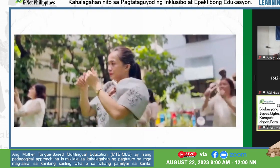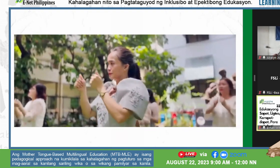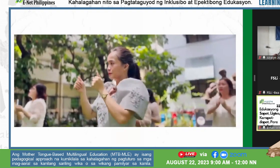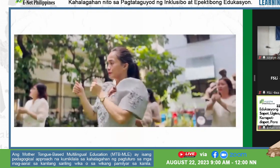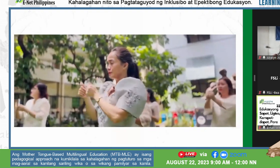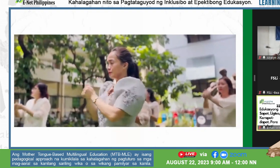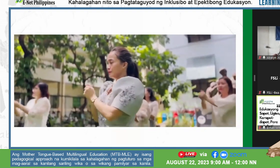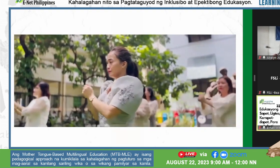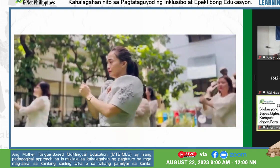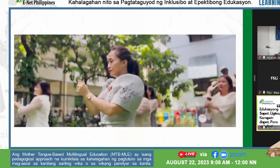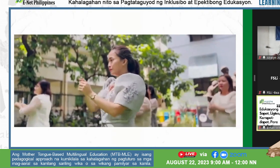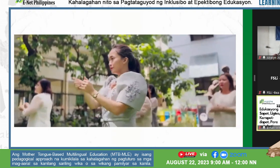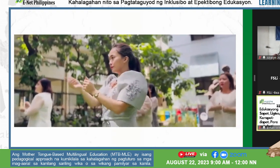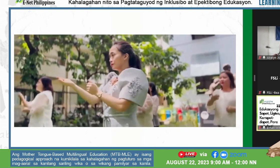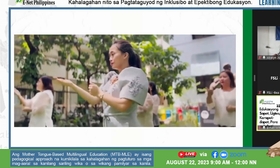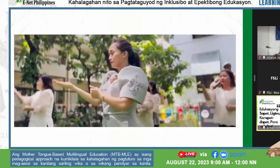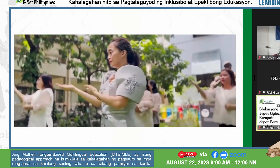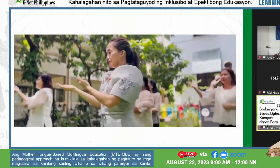sa pinit mo.